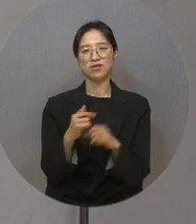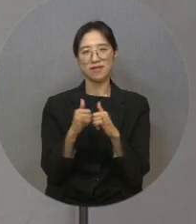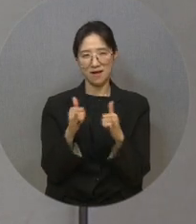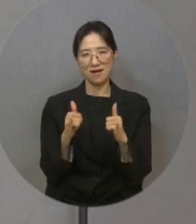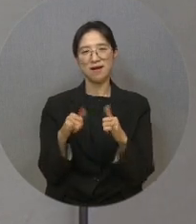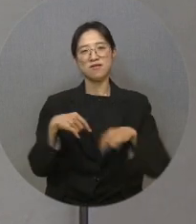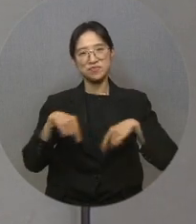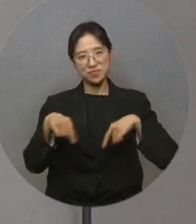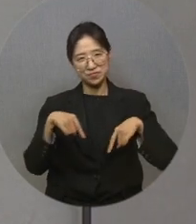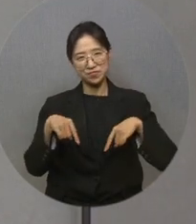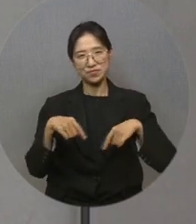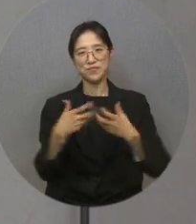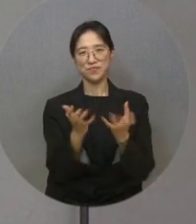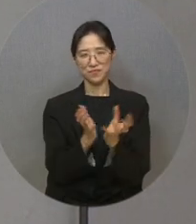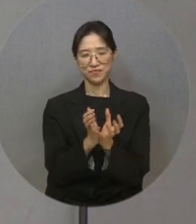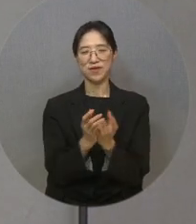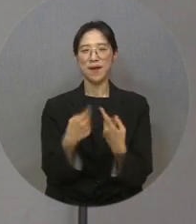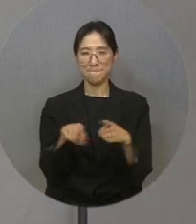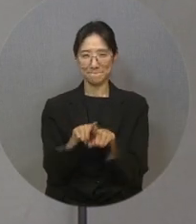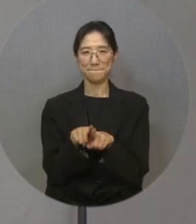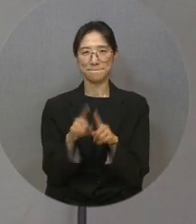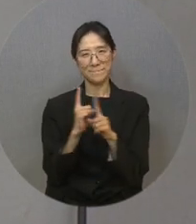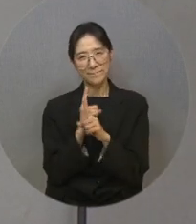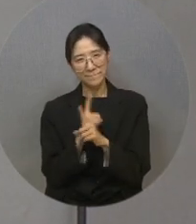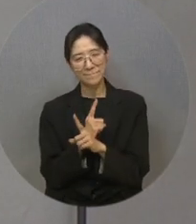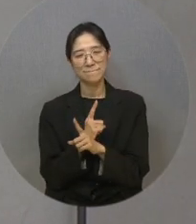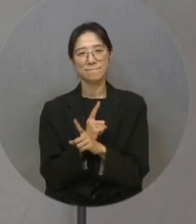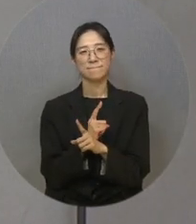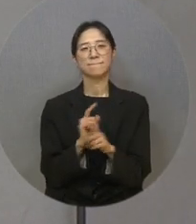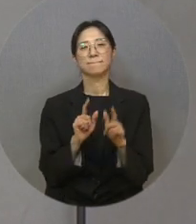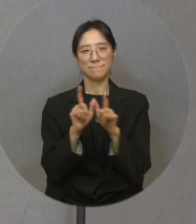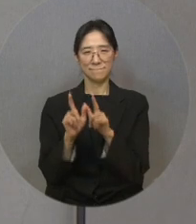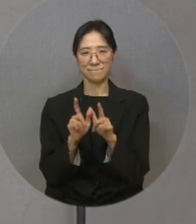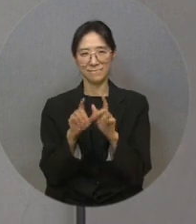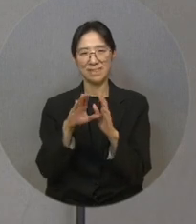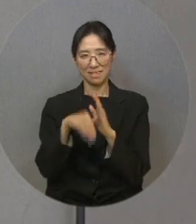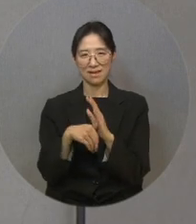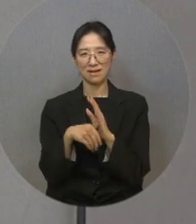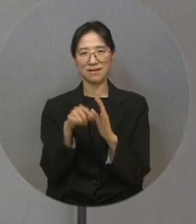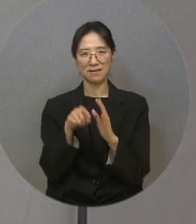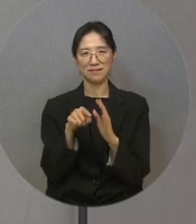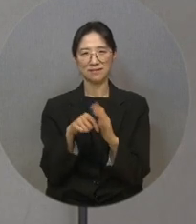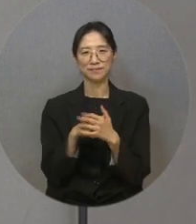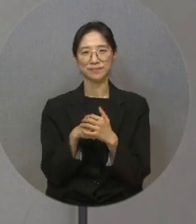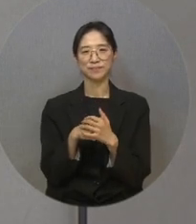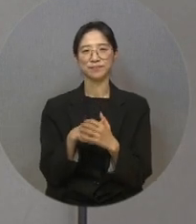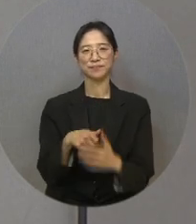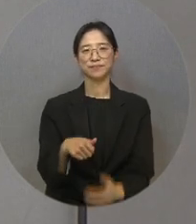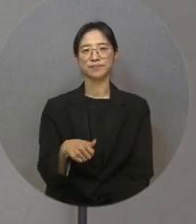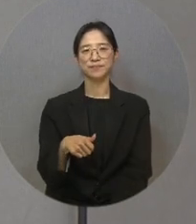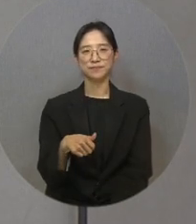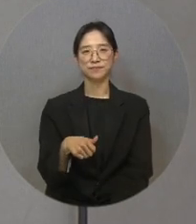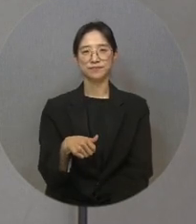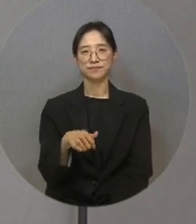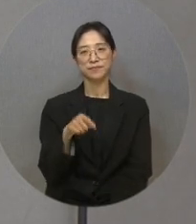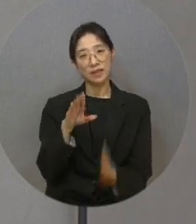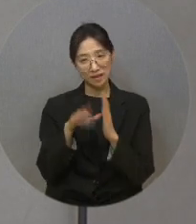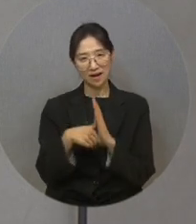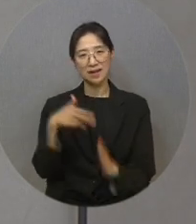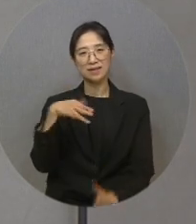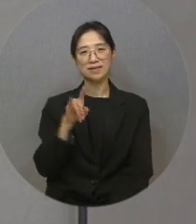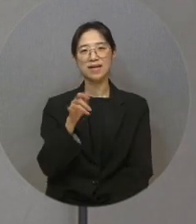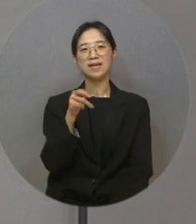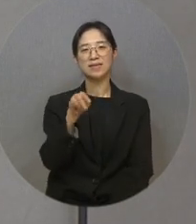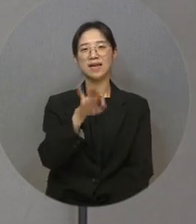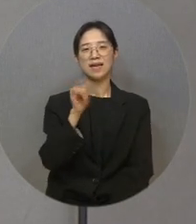다스리고 원시 부족과 동화해서 교화하는 그때 이제 한 게 우리 그